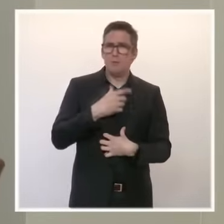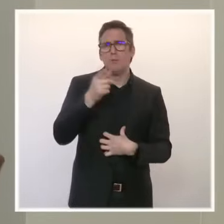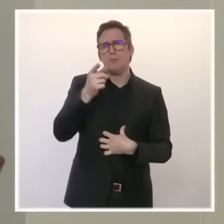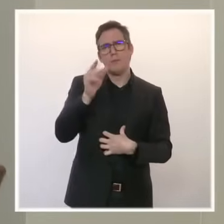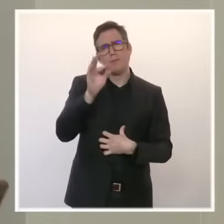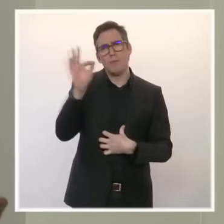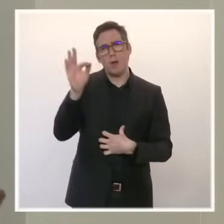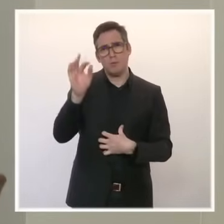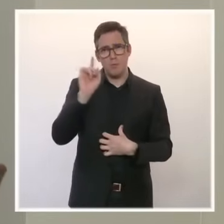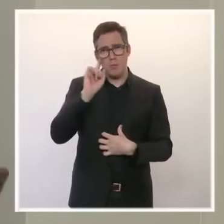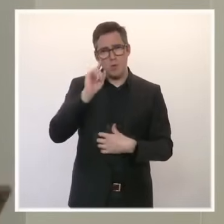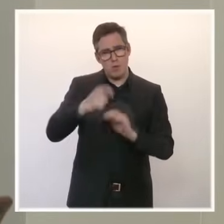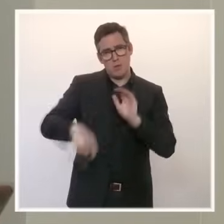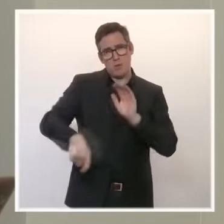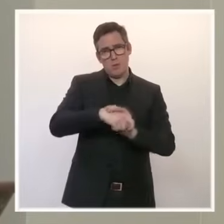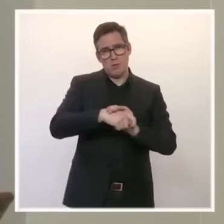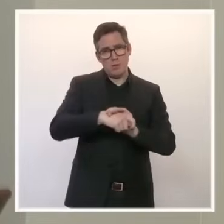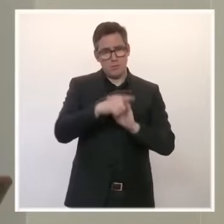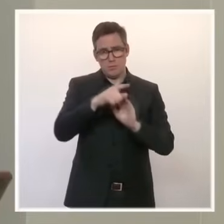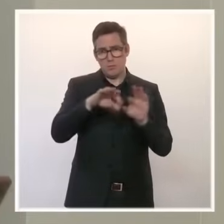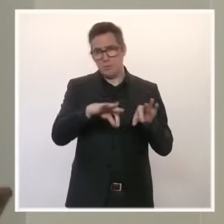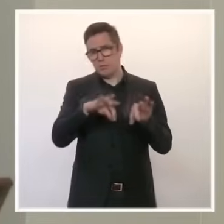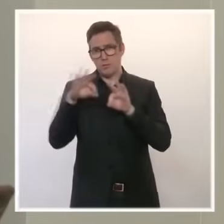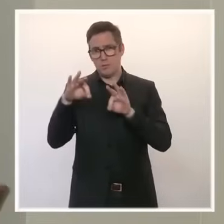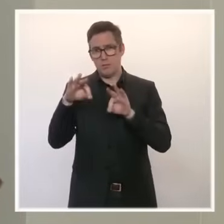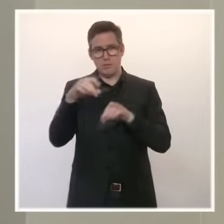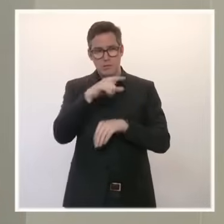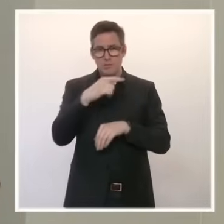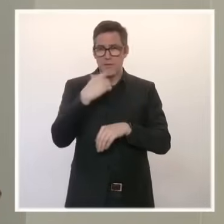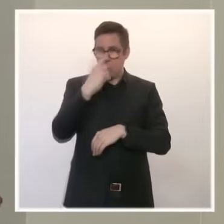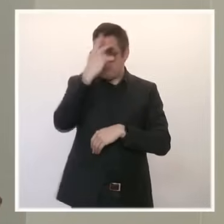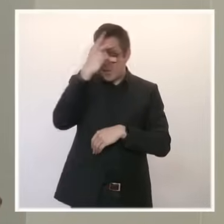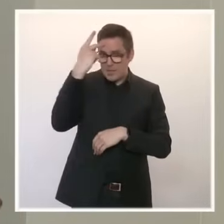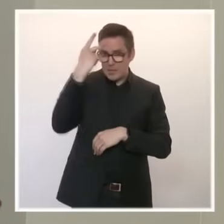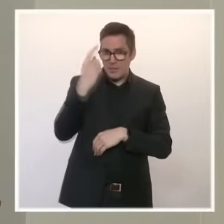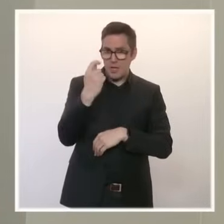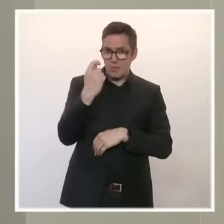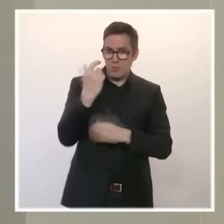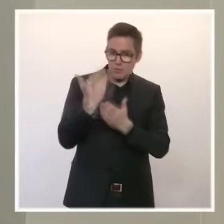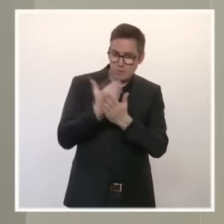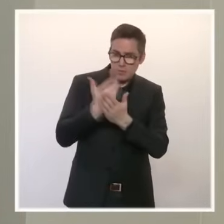financement à la principale agence de l'ONU qui maintient les Palestiniens en vie, l'UNROI,